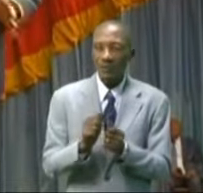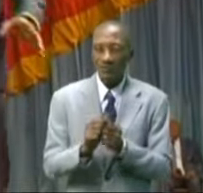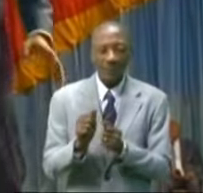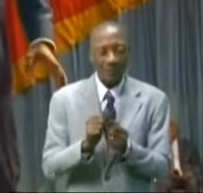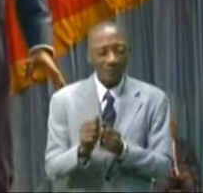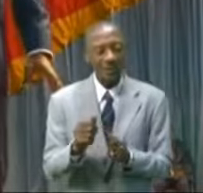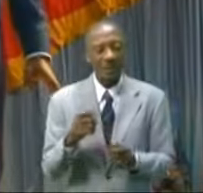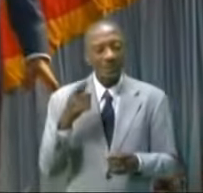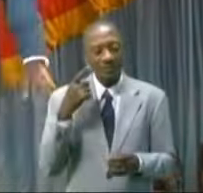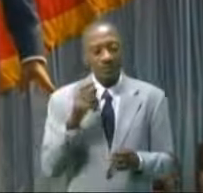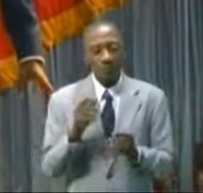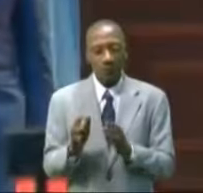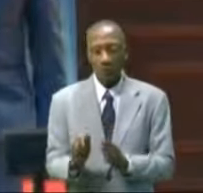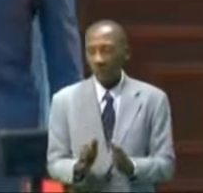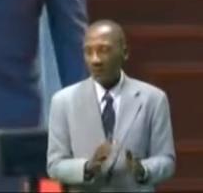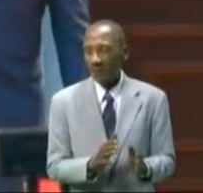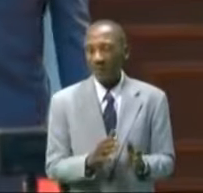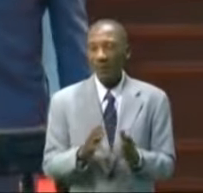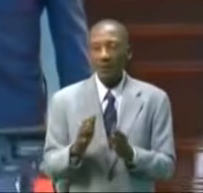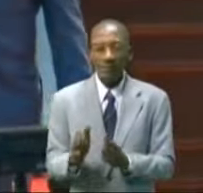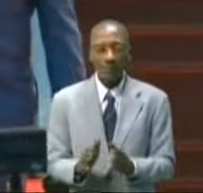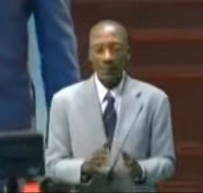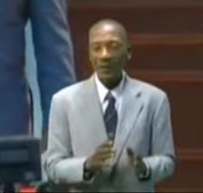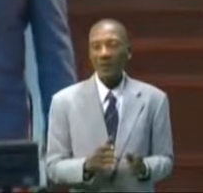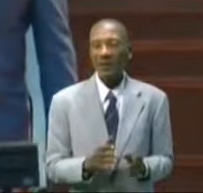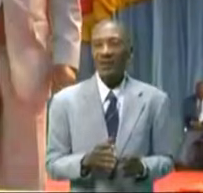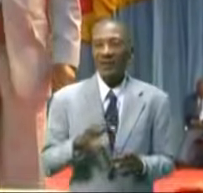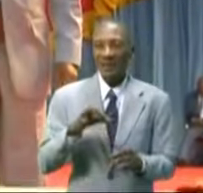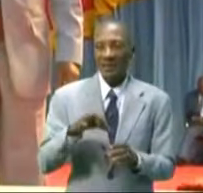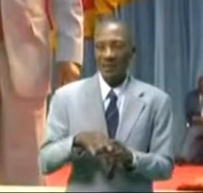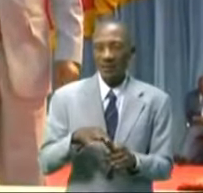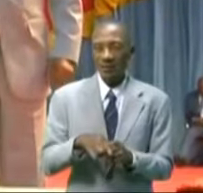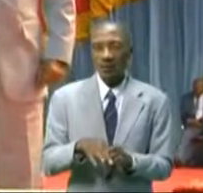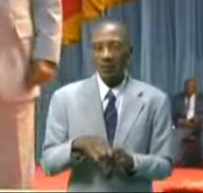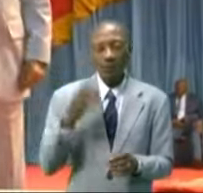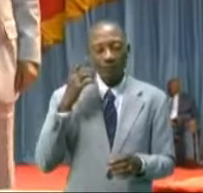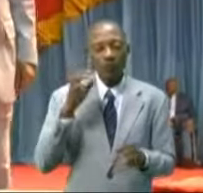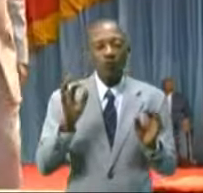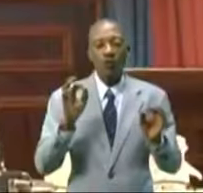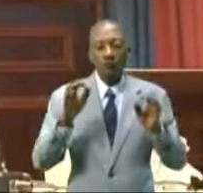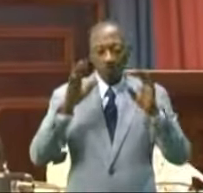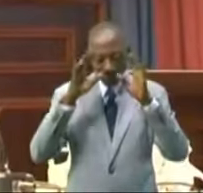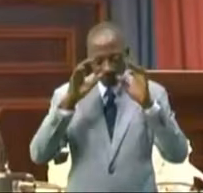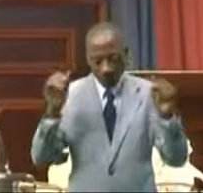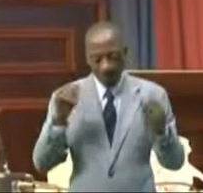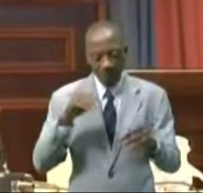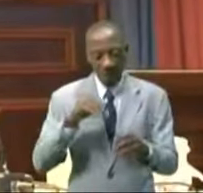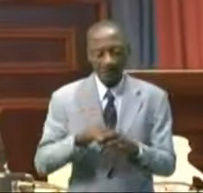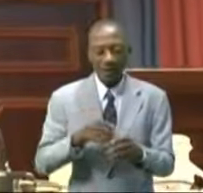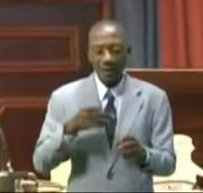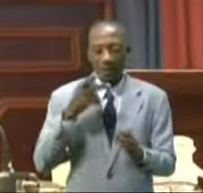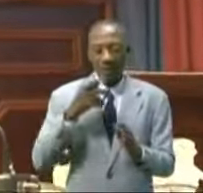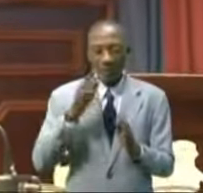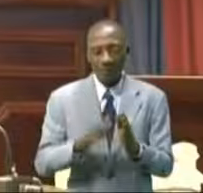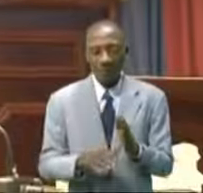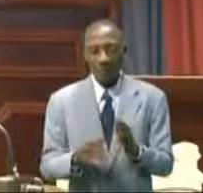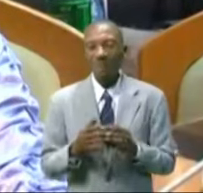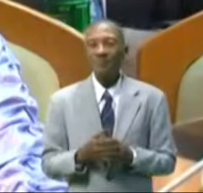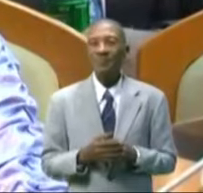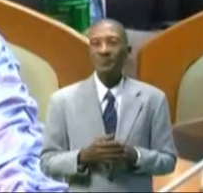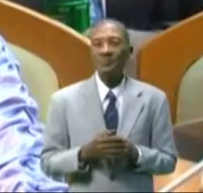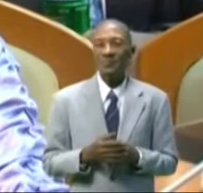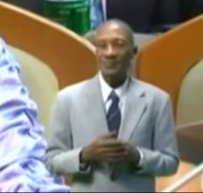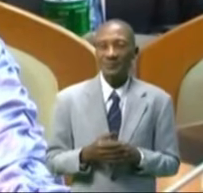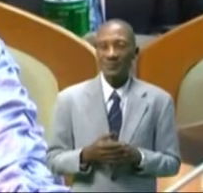Kamerhe est le candidat unique de l'Union sacrée de la Nation au poste de la présidence de l'Assemblée nationale. Il retrouve